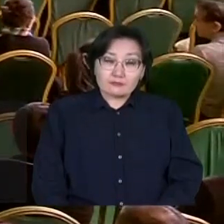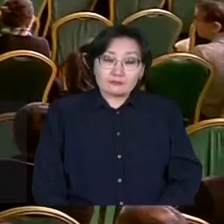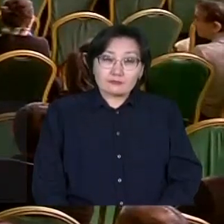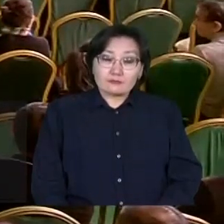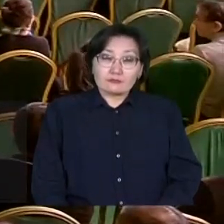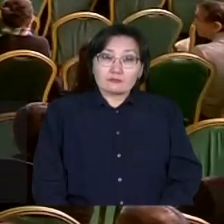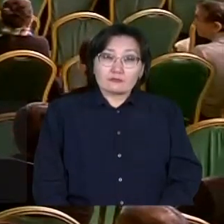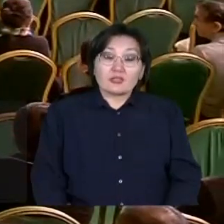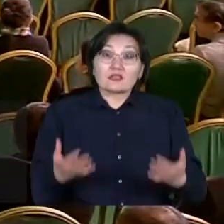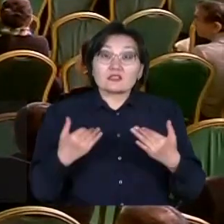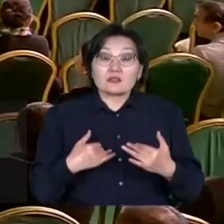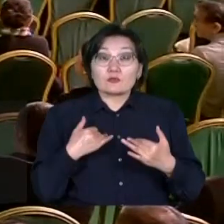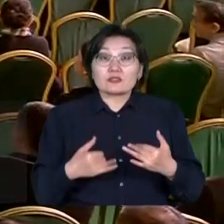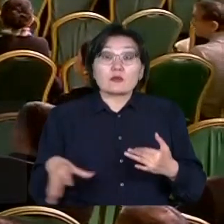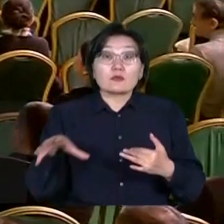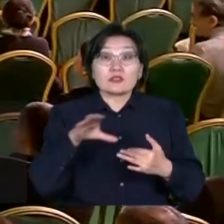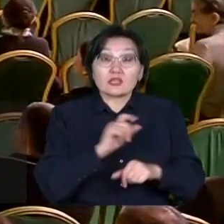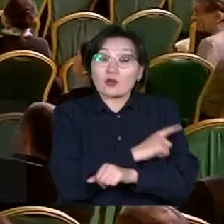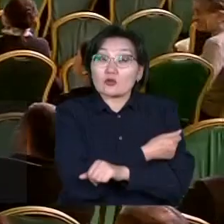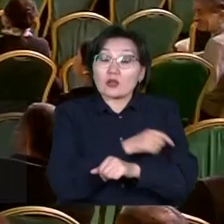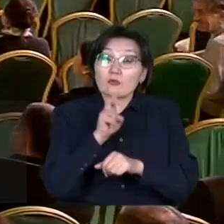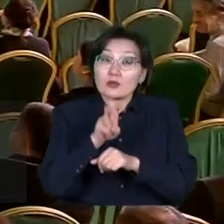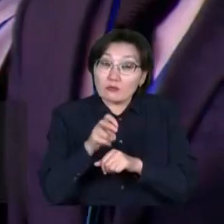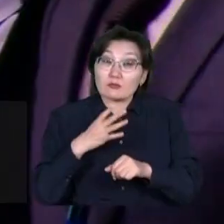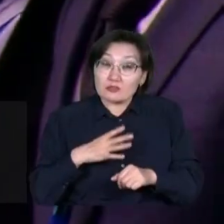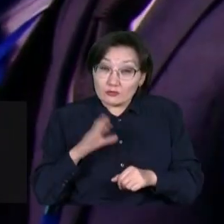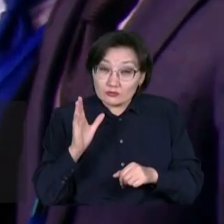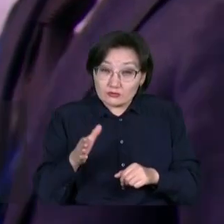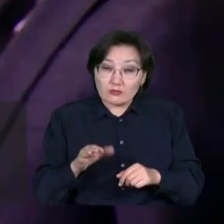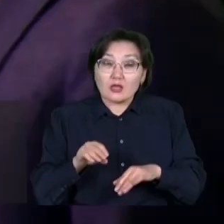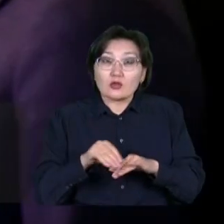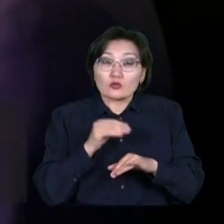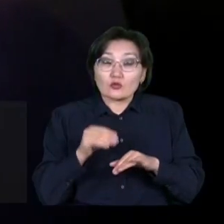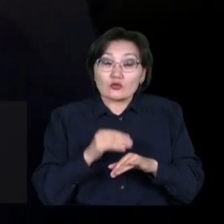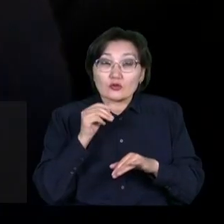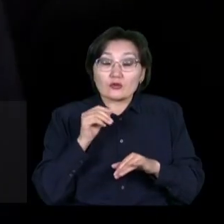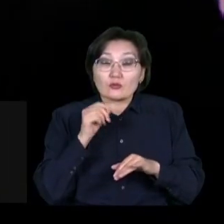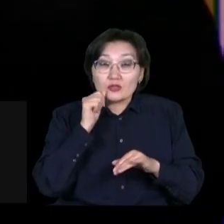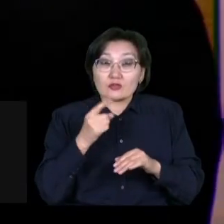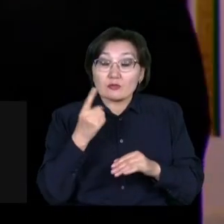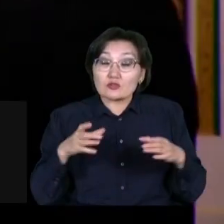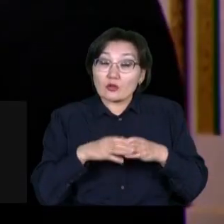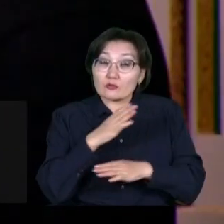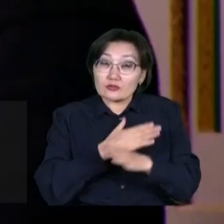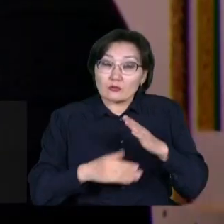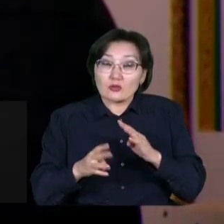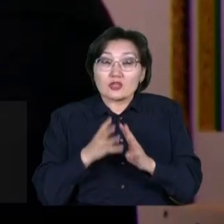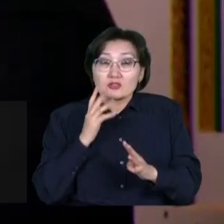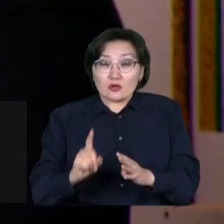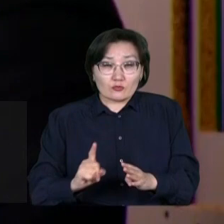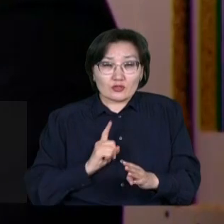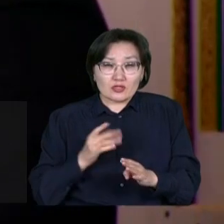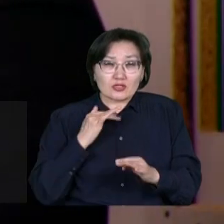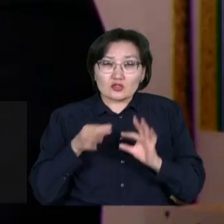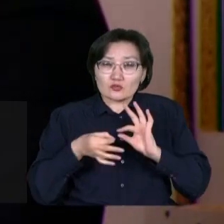обращаться к врачам. Ертелі кеш бәріміз ауруханаға баруға мәжбүр боламыз. Күйеуім бірінші топ мүгедегі. Емханалардағы кезекті күткен